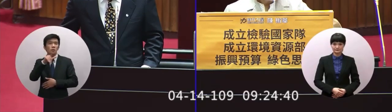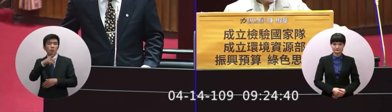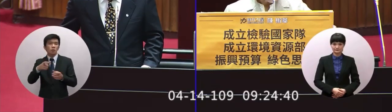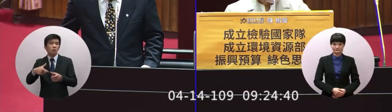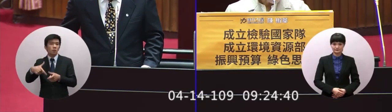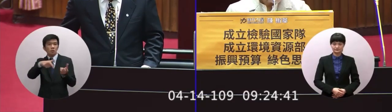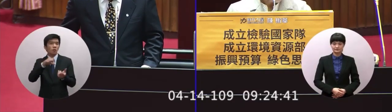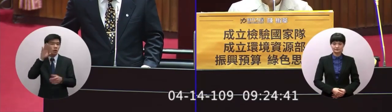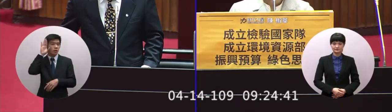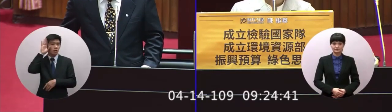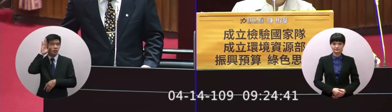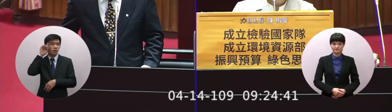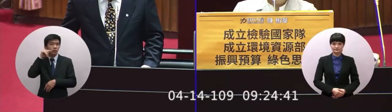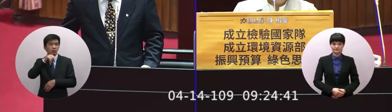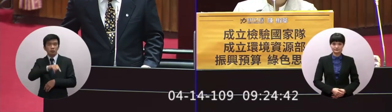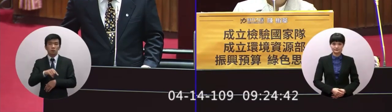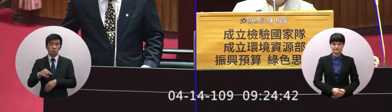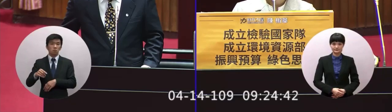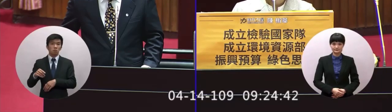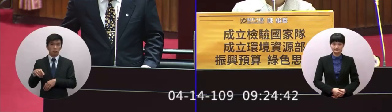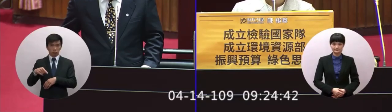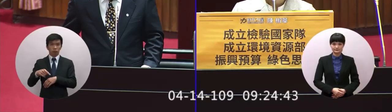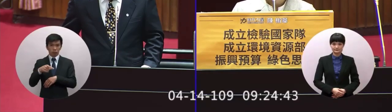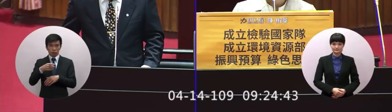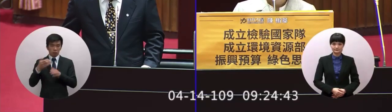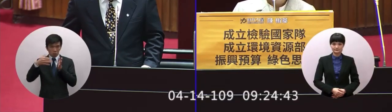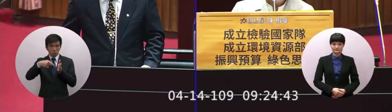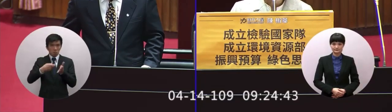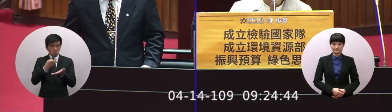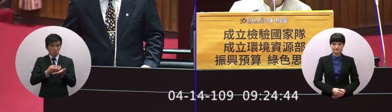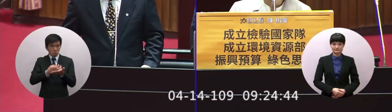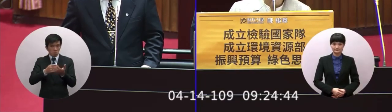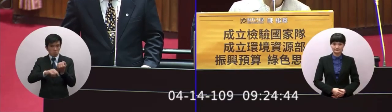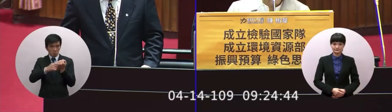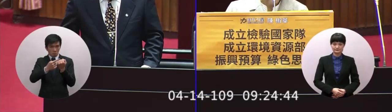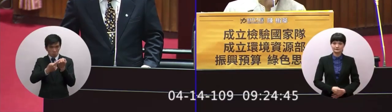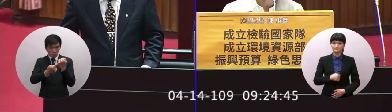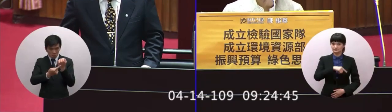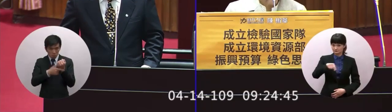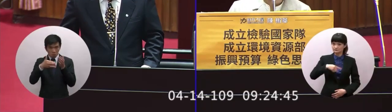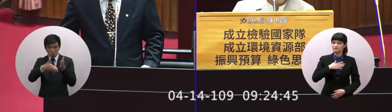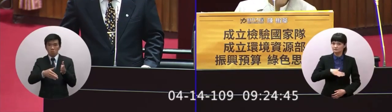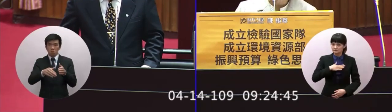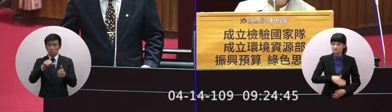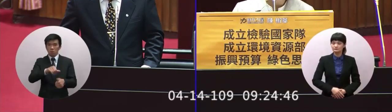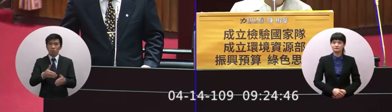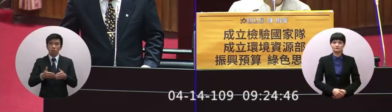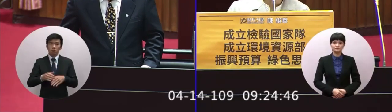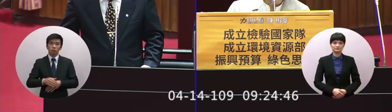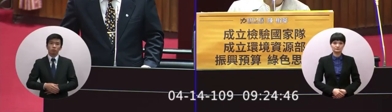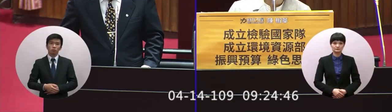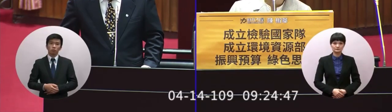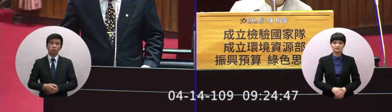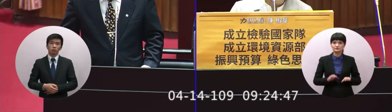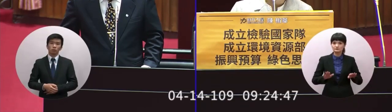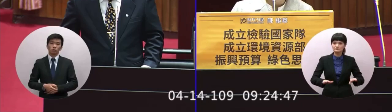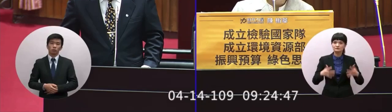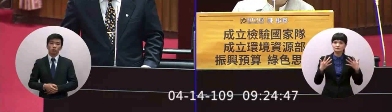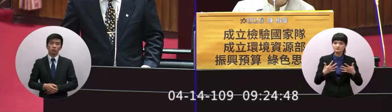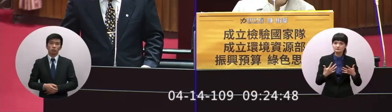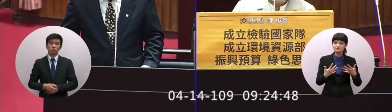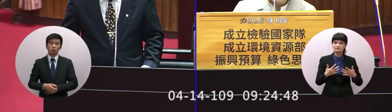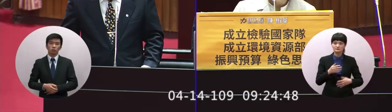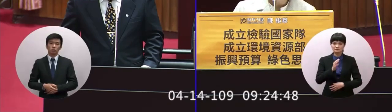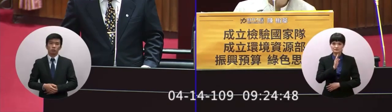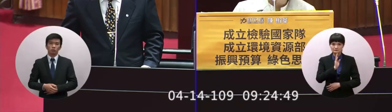的这一部分，是院长一直交代我们要严格的去执法。 因为我们知道署长，因为我们知道现在的问题就是说，如